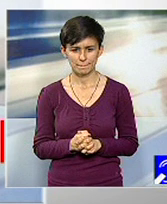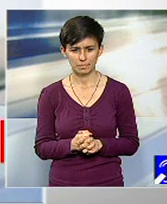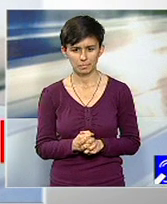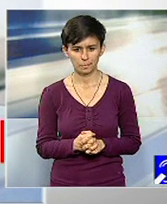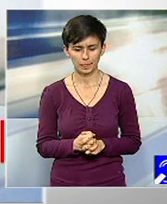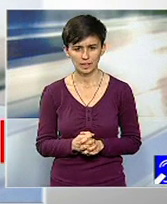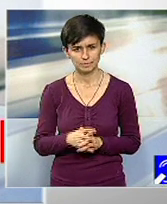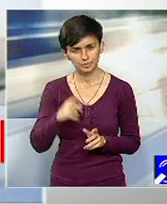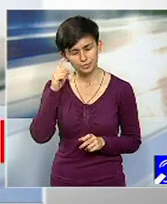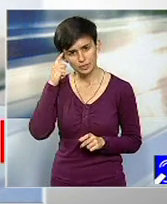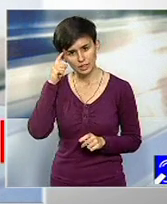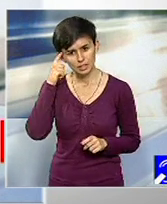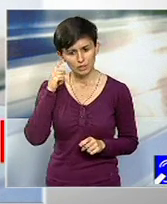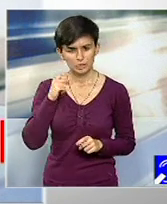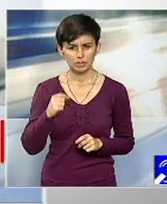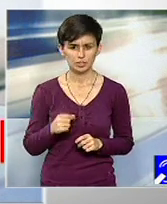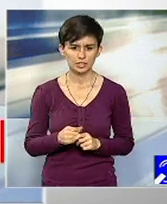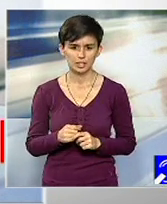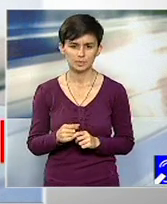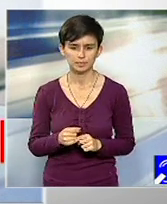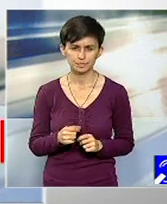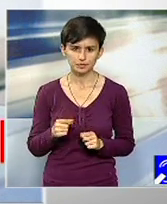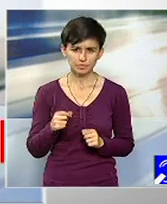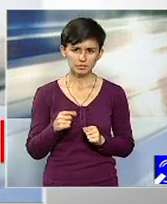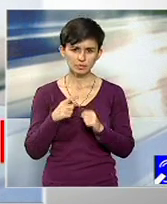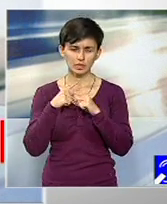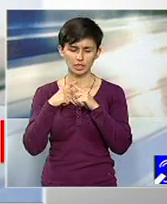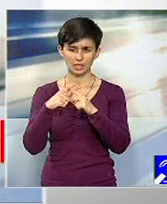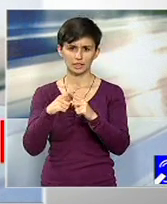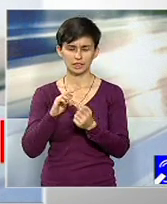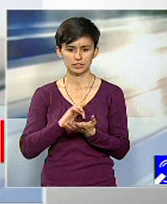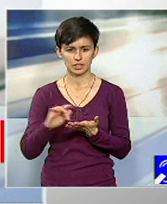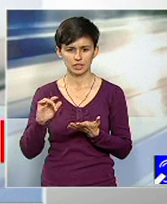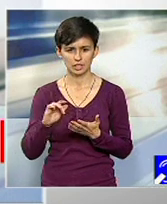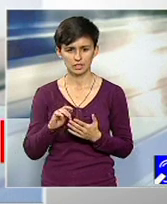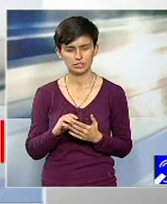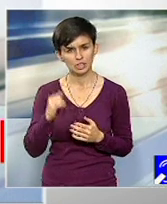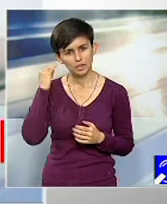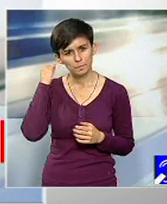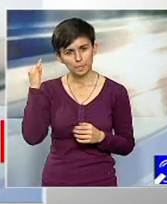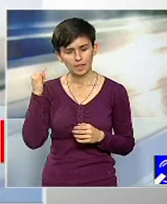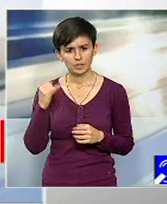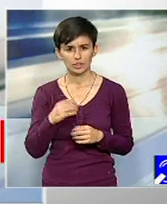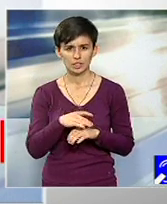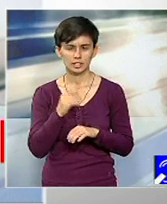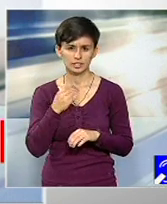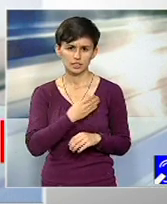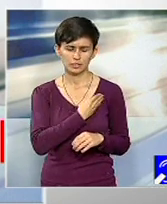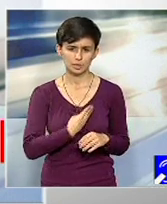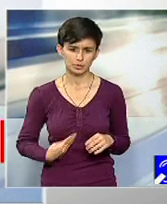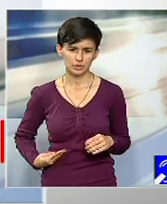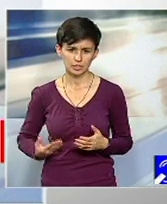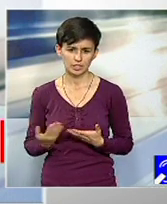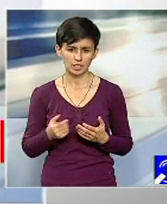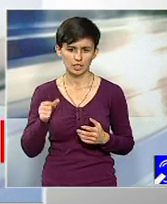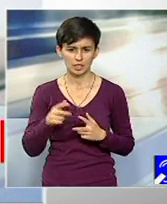Îi cunoaștem acum pe șezice de la Taxi Gratis, o inițiativă din București care ajută